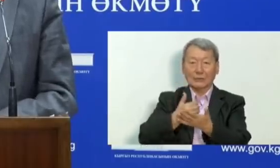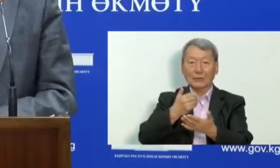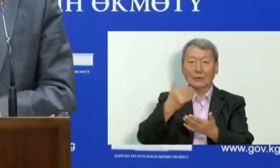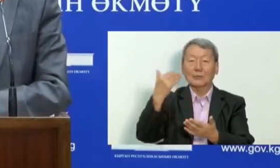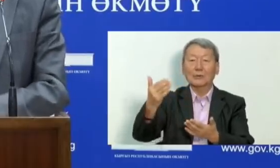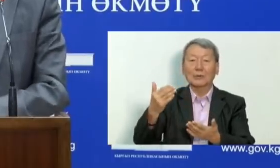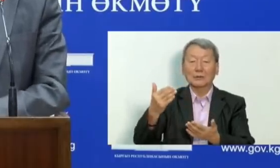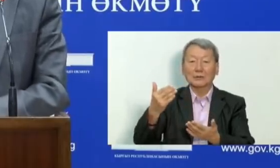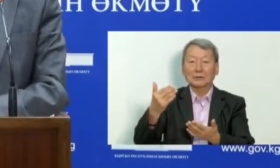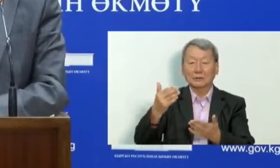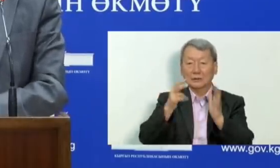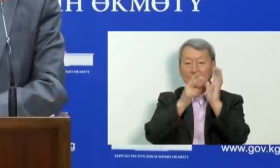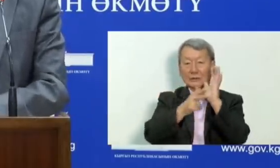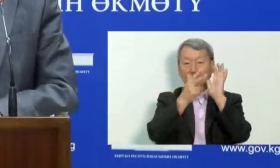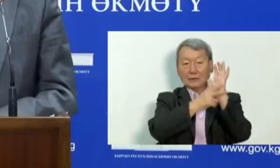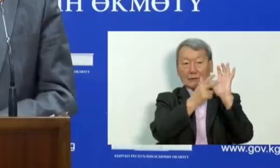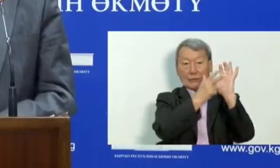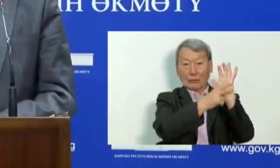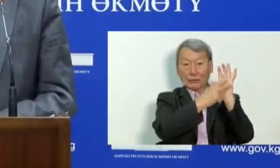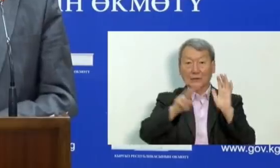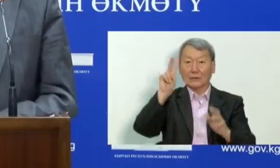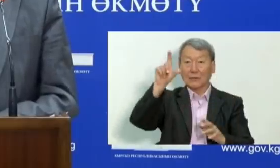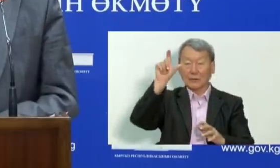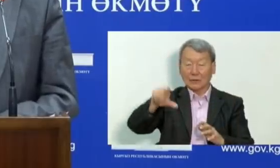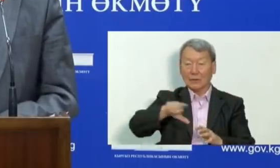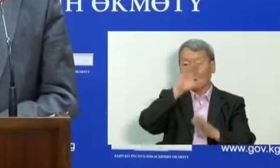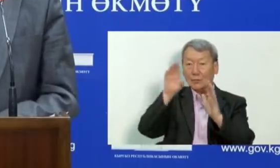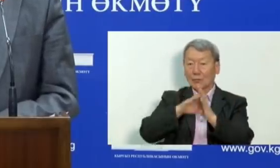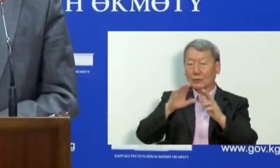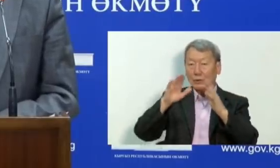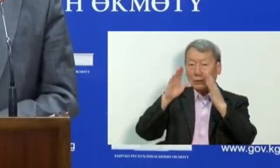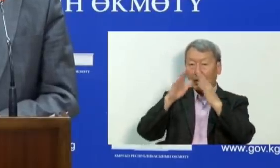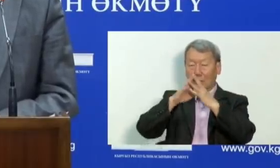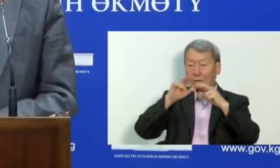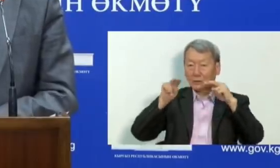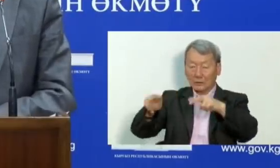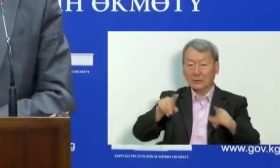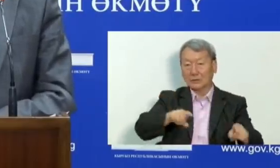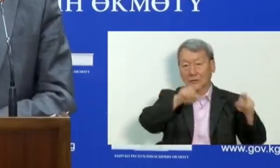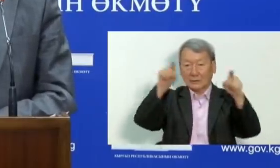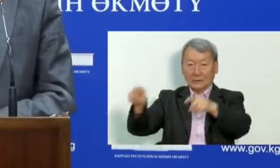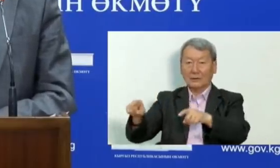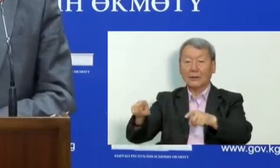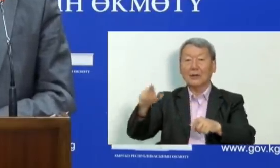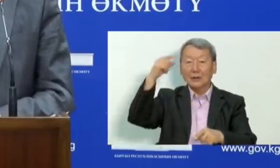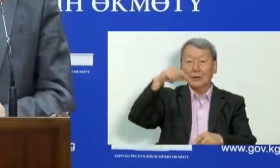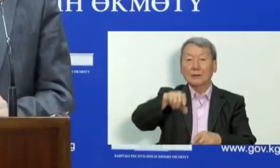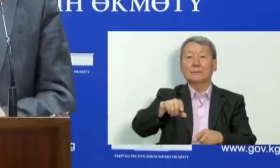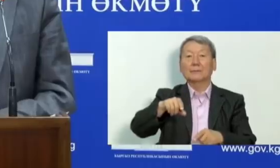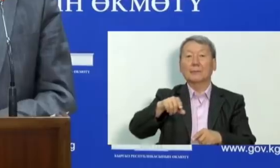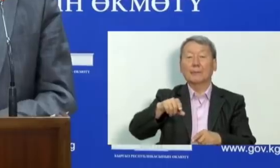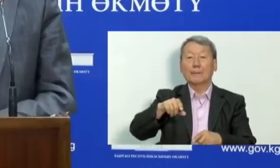табылгандардын ошо 82 кишиси ошо үй карантинге, ошо изоляцияга которулуп чыкты. Мындан